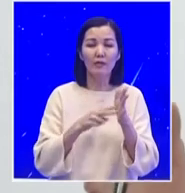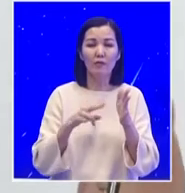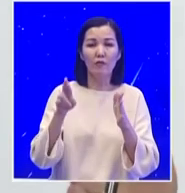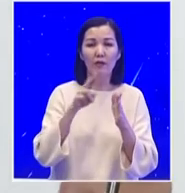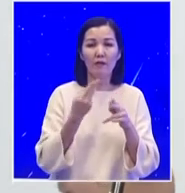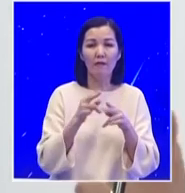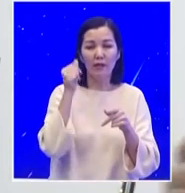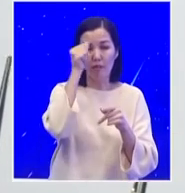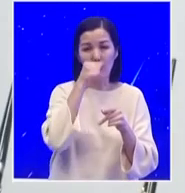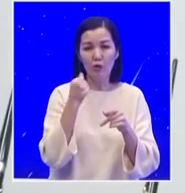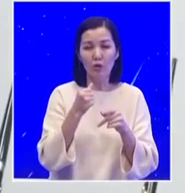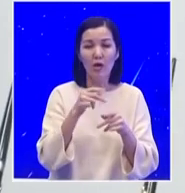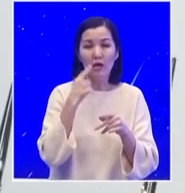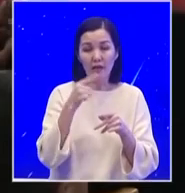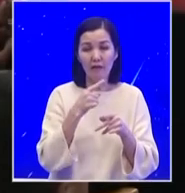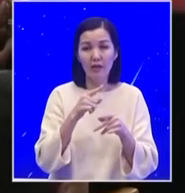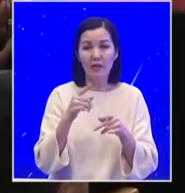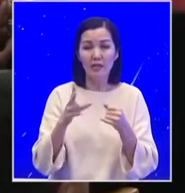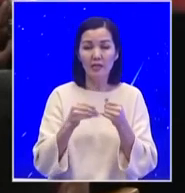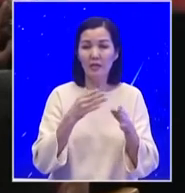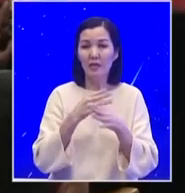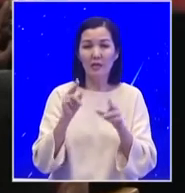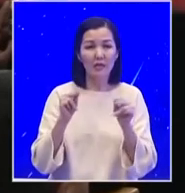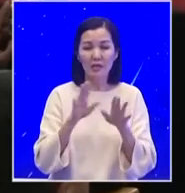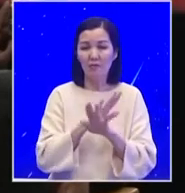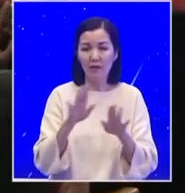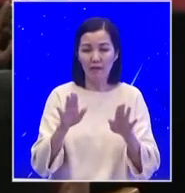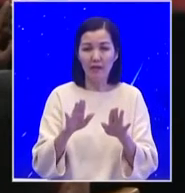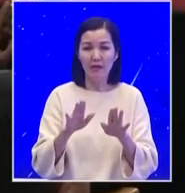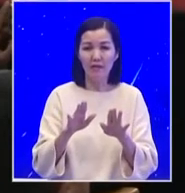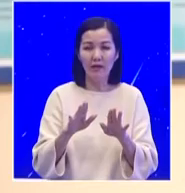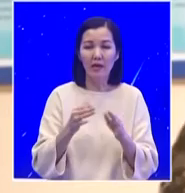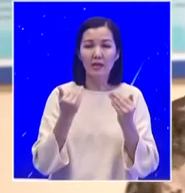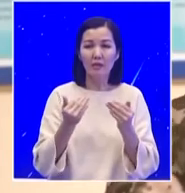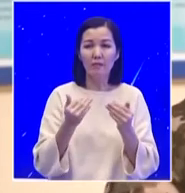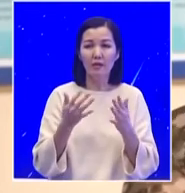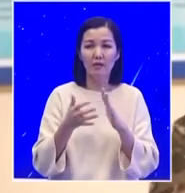года. Как они утверждают, земли распределили несправедливо, и теперь им негде пасти скот.